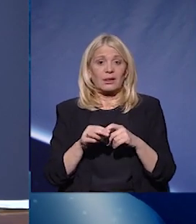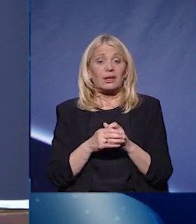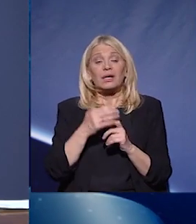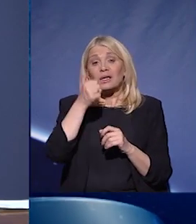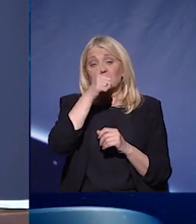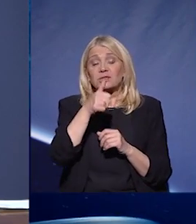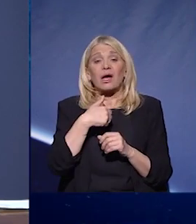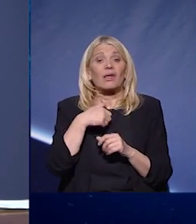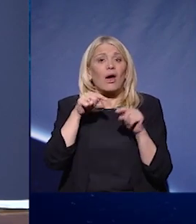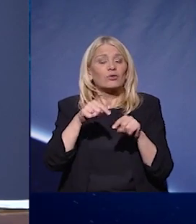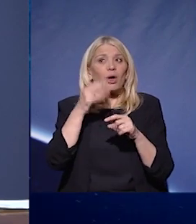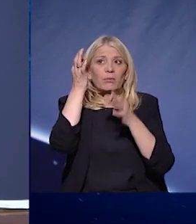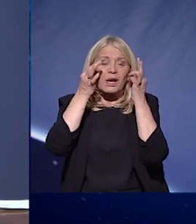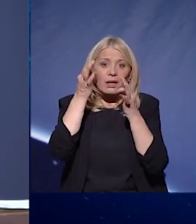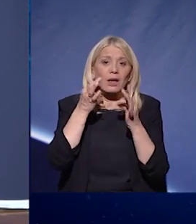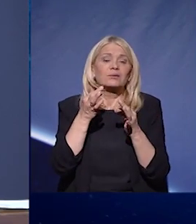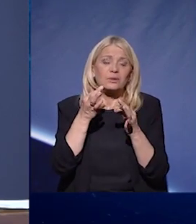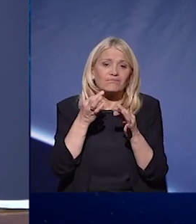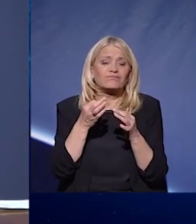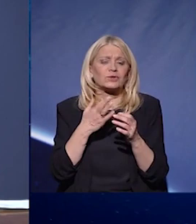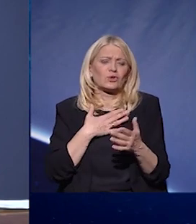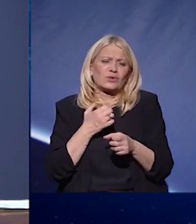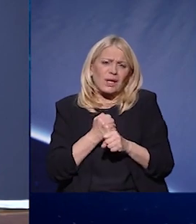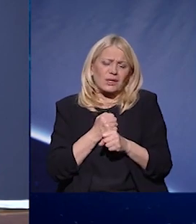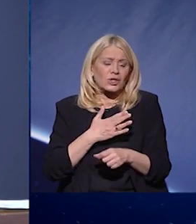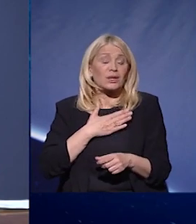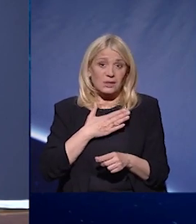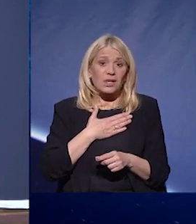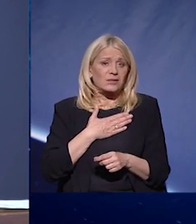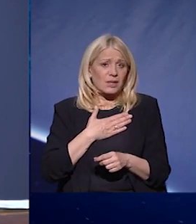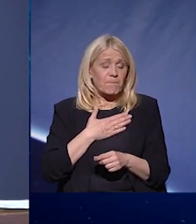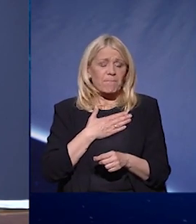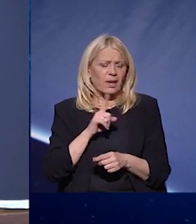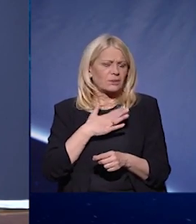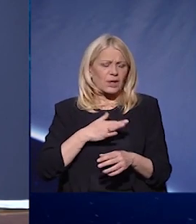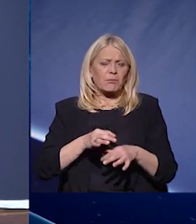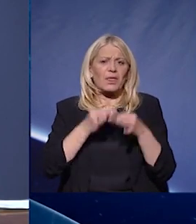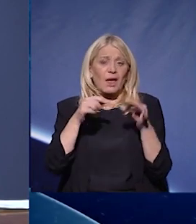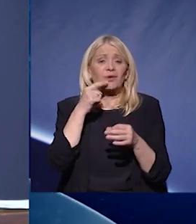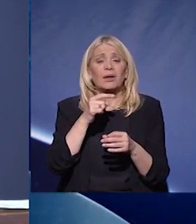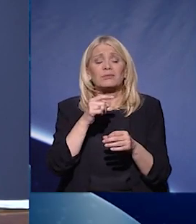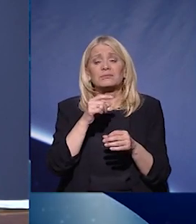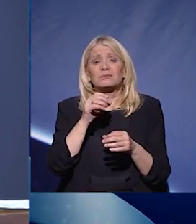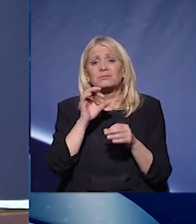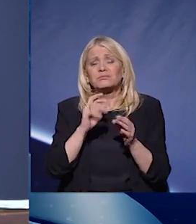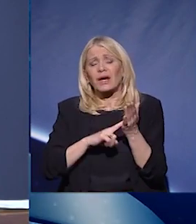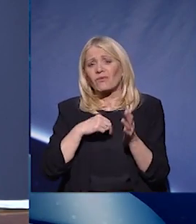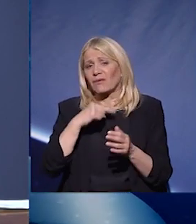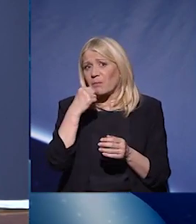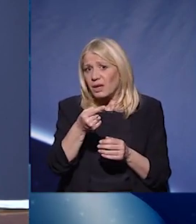Šta ja o tome razmišljam, ostavit ću, zadržat ću za sebe. A i pravo da vam kažem,